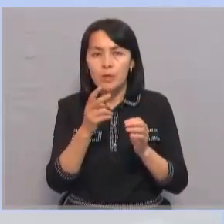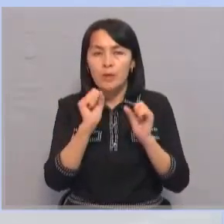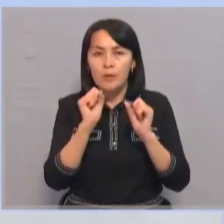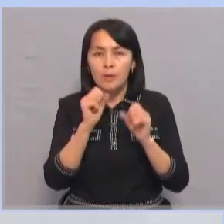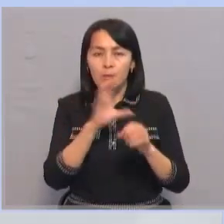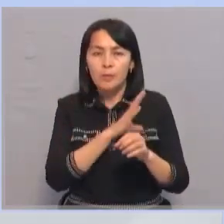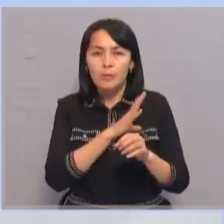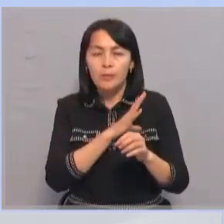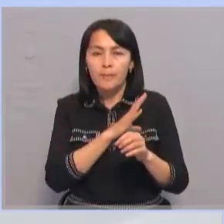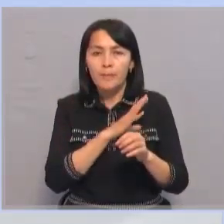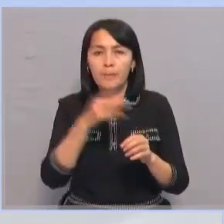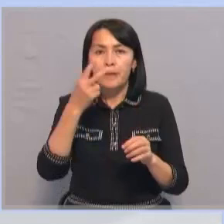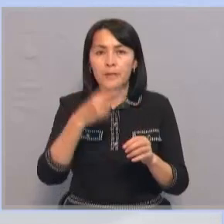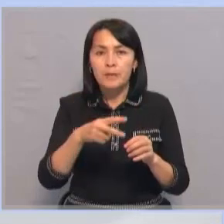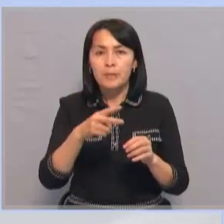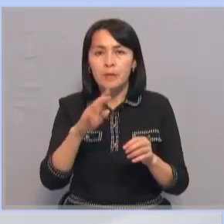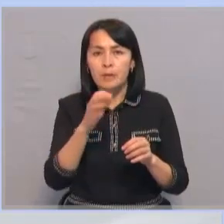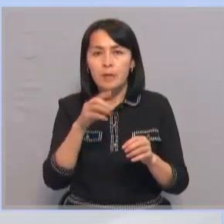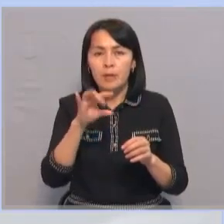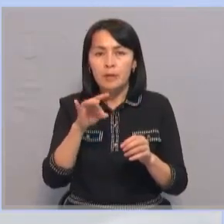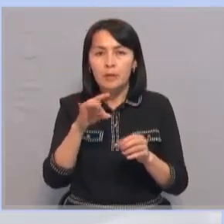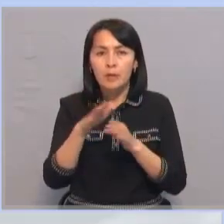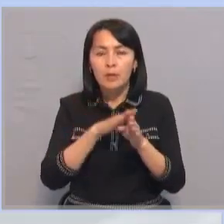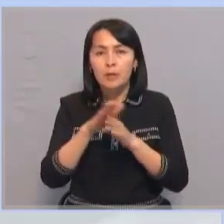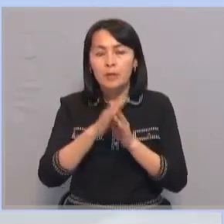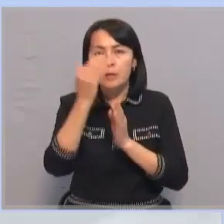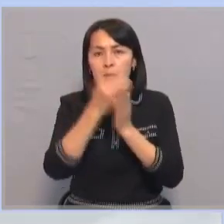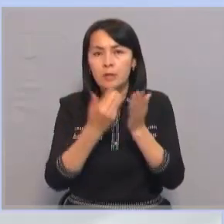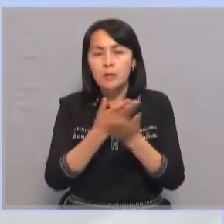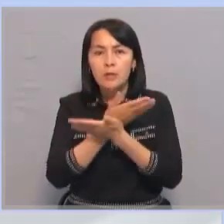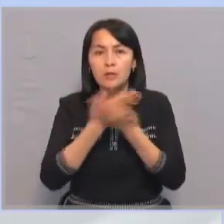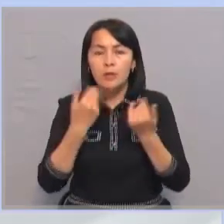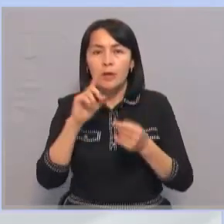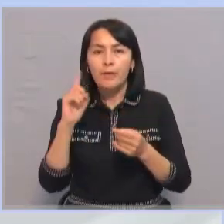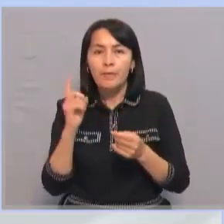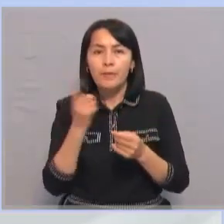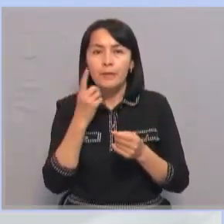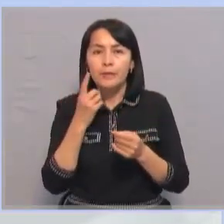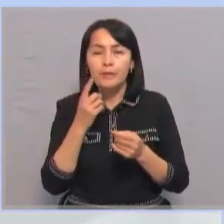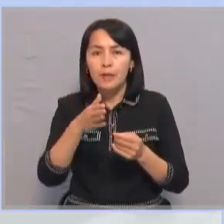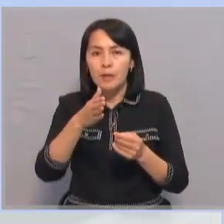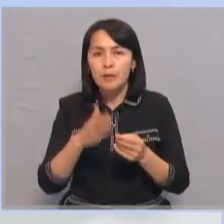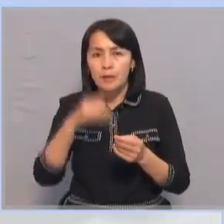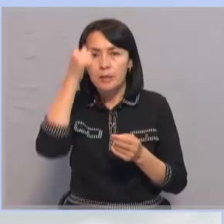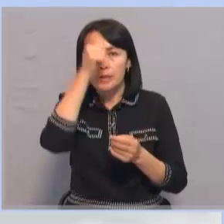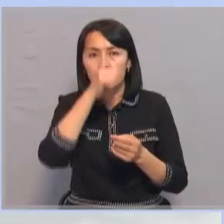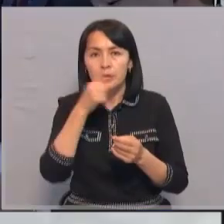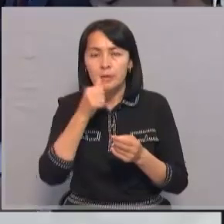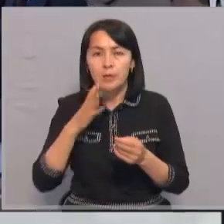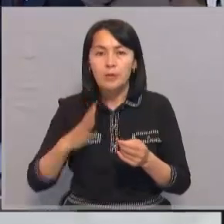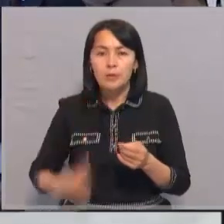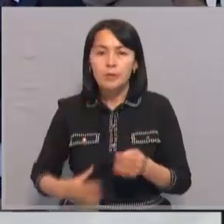жеткізілді. 20 индикатор бойынша статистикалық деректері шықпаған. Бірінші жарты жылдықтың ішінде шығады деп